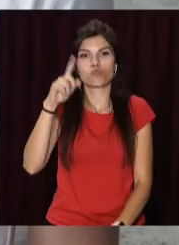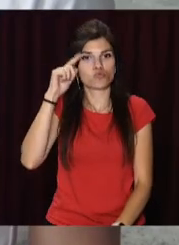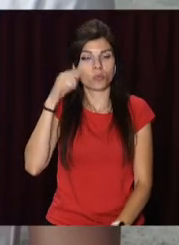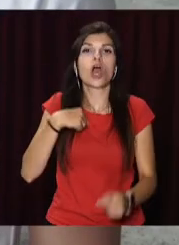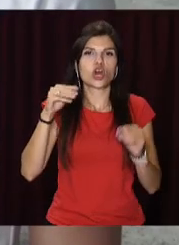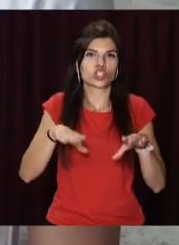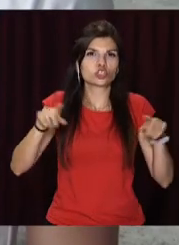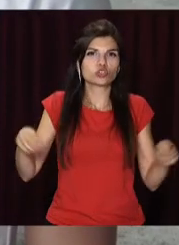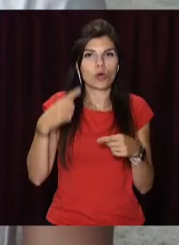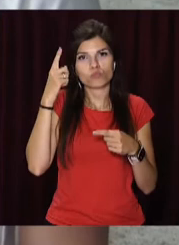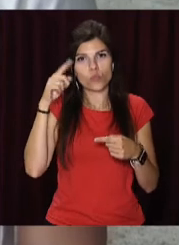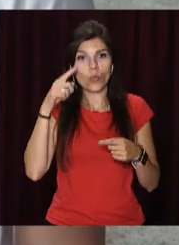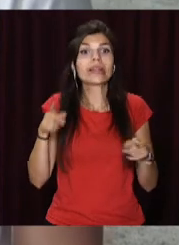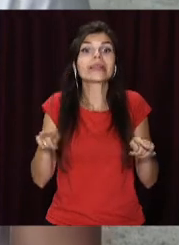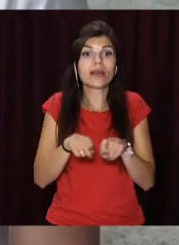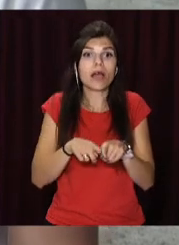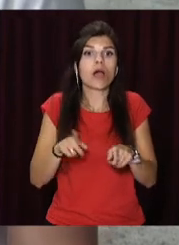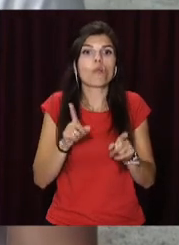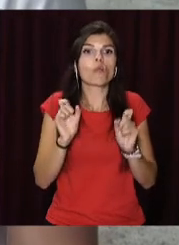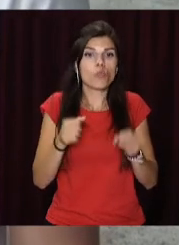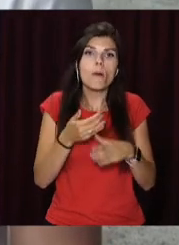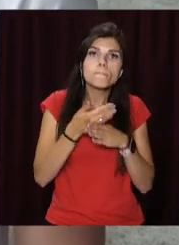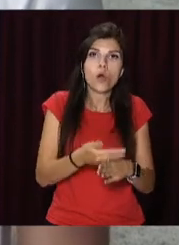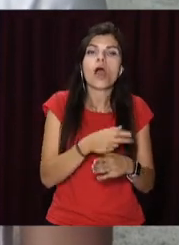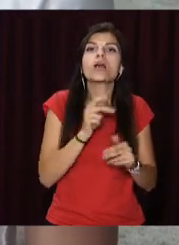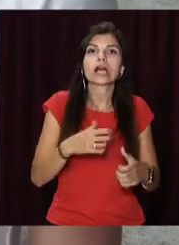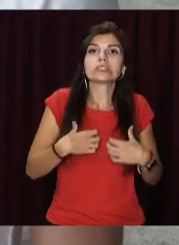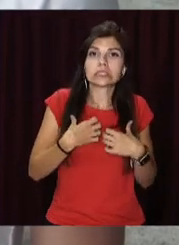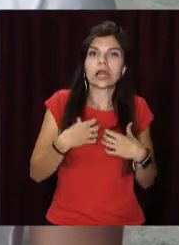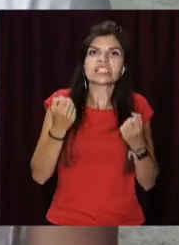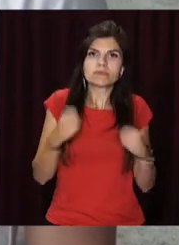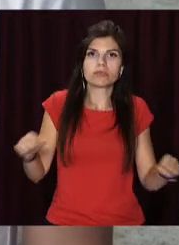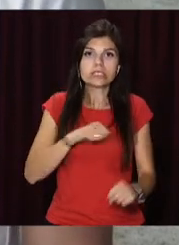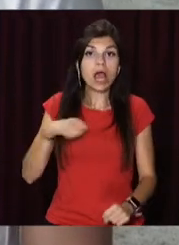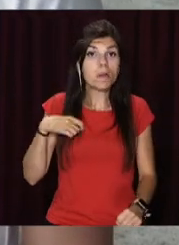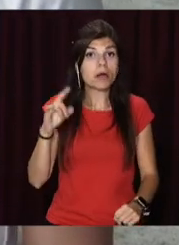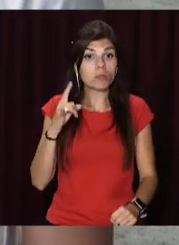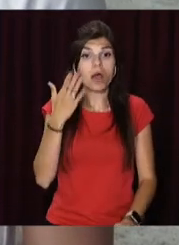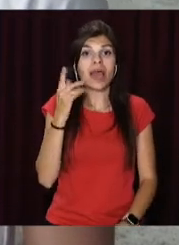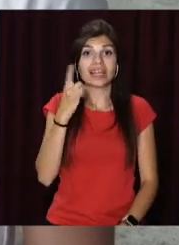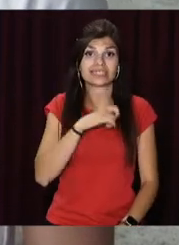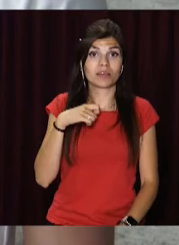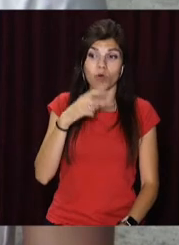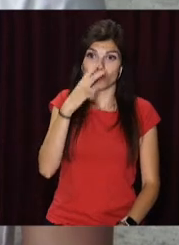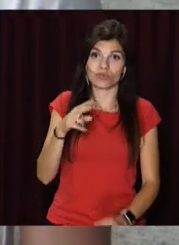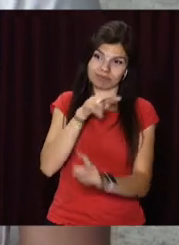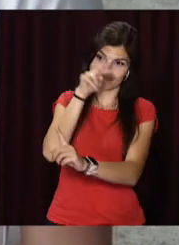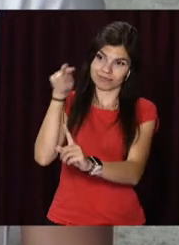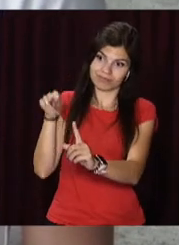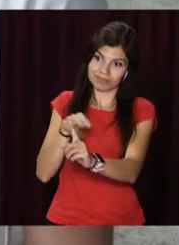вирішили створити такий продукт, який би змог їм допомогти справитися зі страхом самостійно. Коли дитина сам дивиться на цей